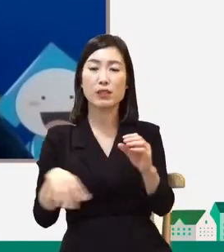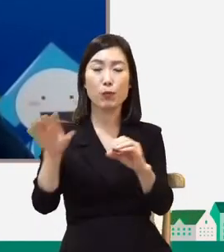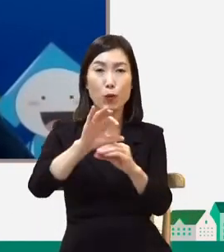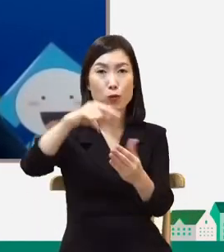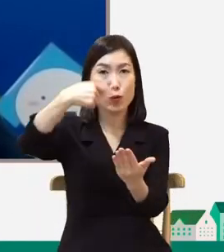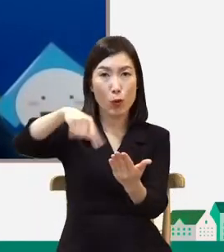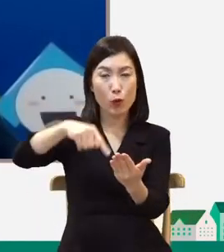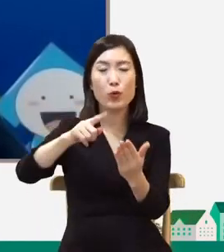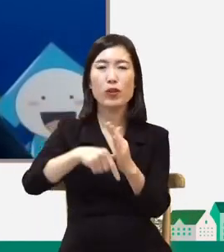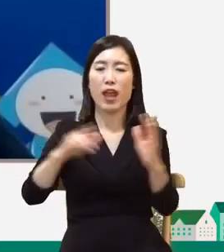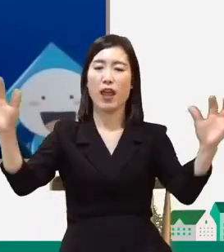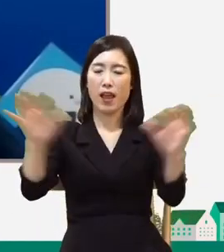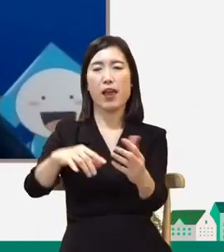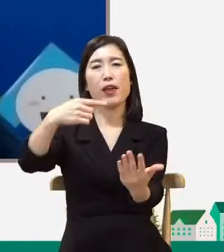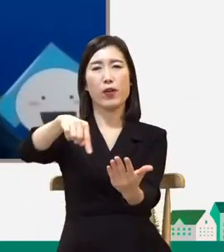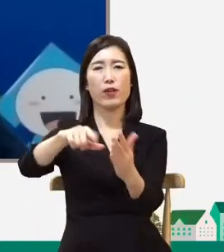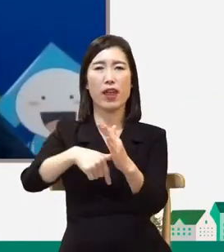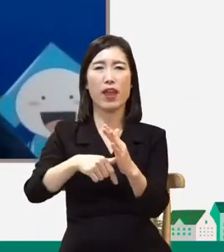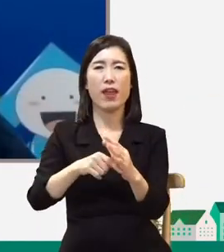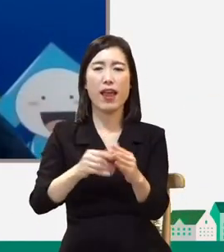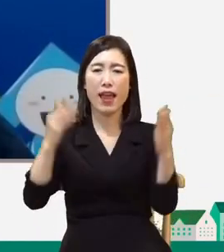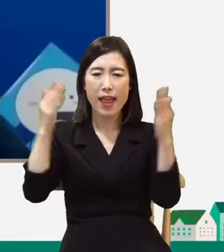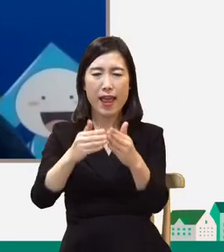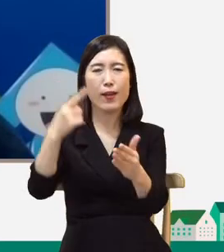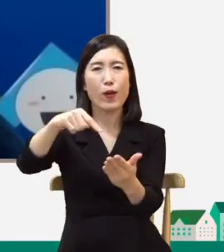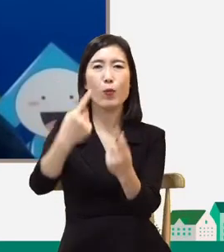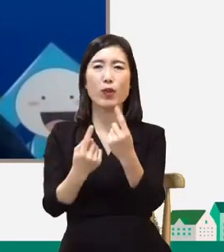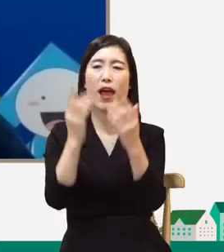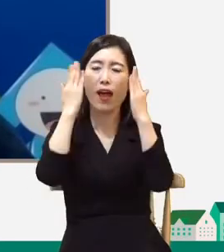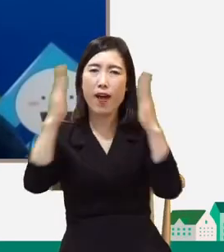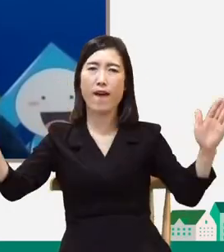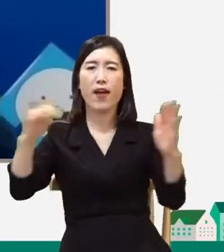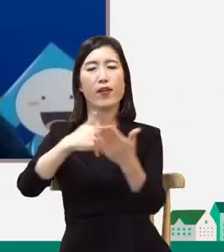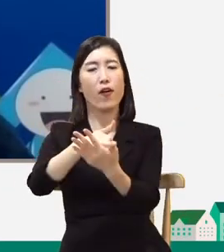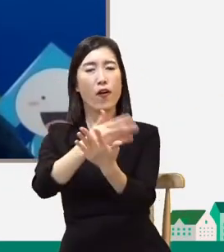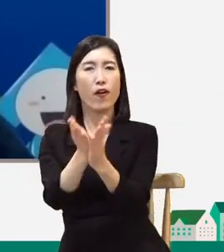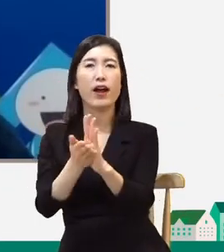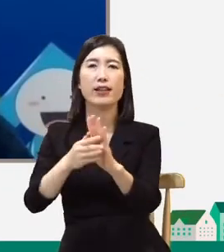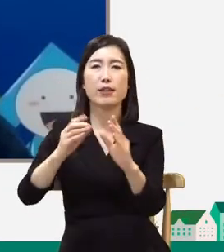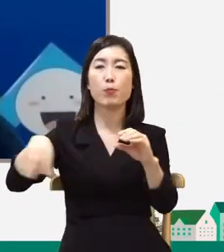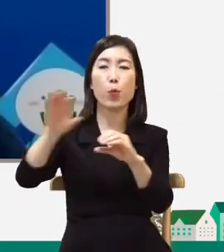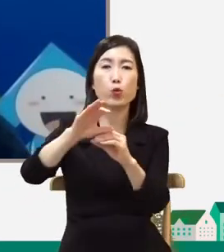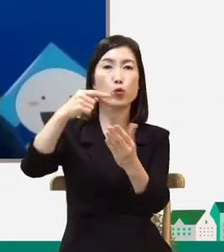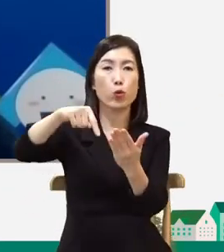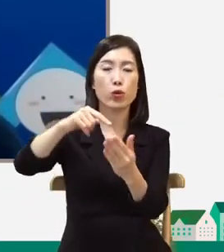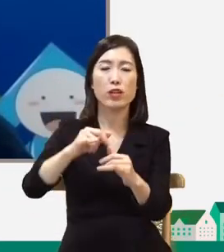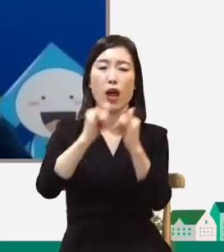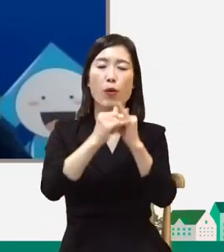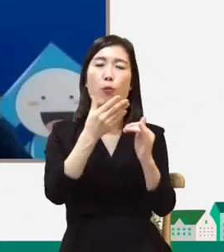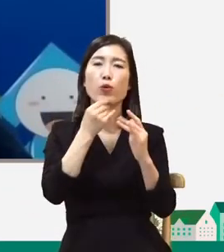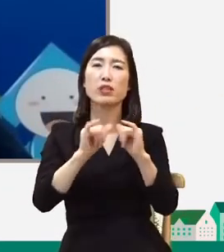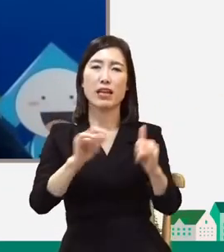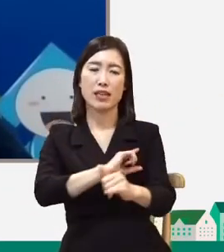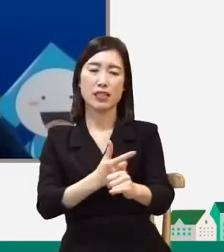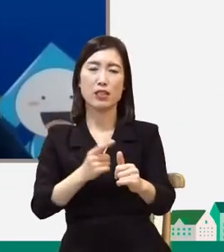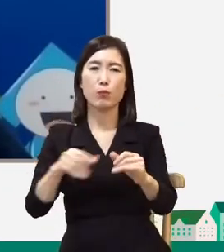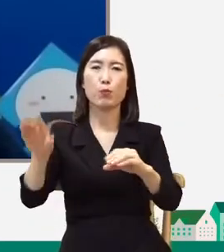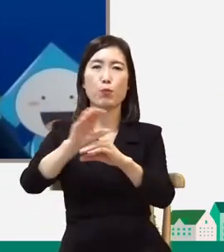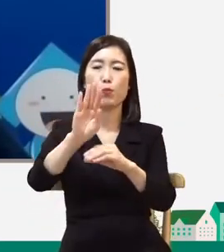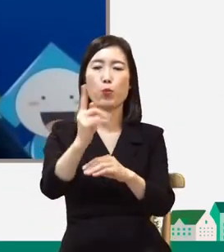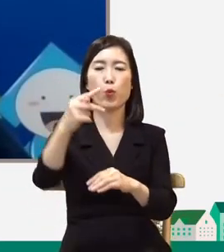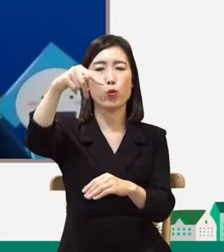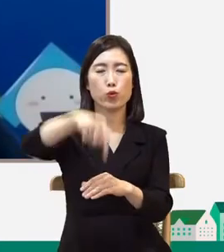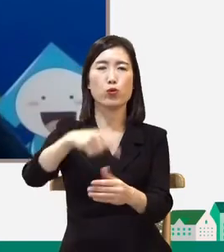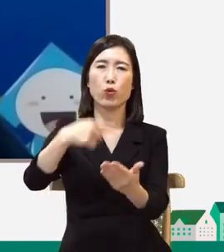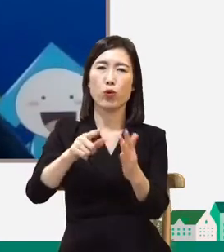기본적인 거시적인 어떤 그런 교육들이 이루어져서 정말 단순한 어떤 지원 공간의 어떤 그런